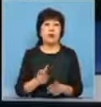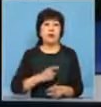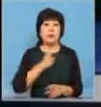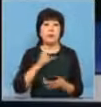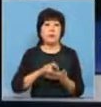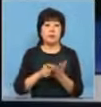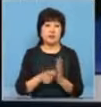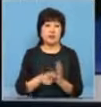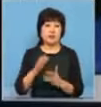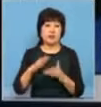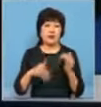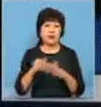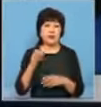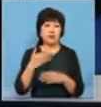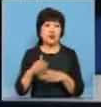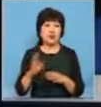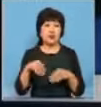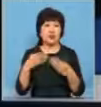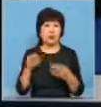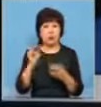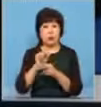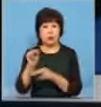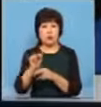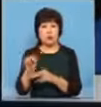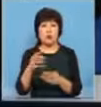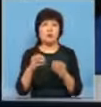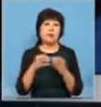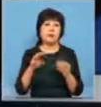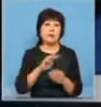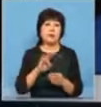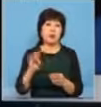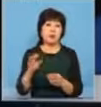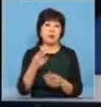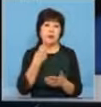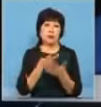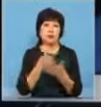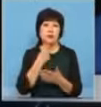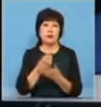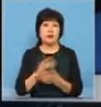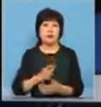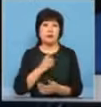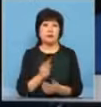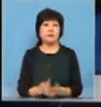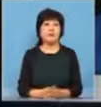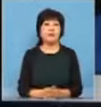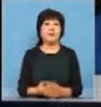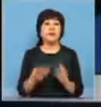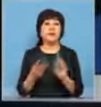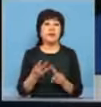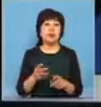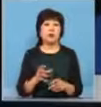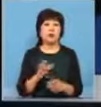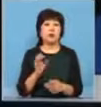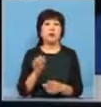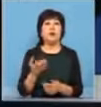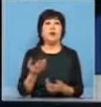мастер-классом, практическая часть, где дается обучающимся по 15 минут, и они показывают свое мастерство. Третий тур,